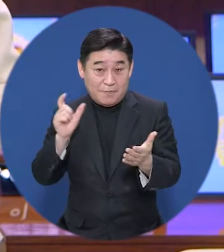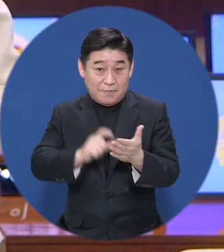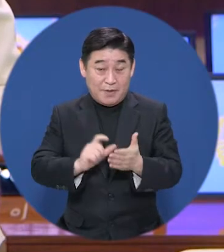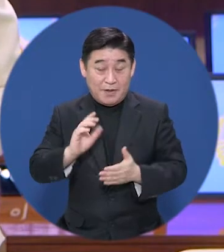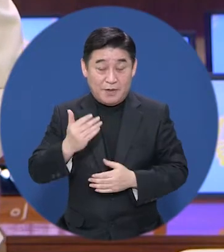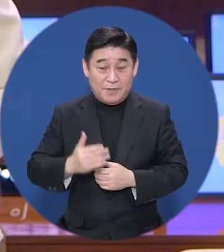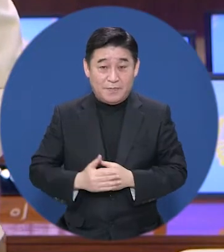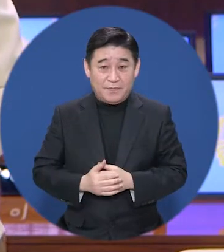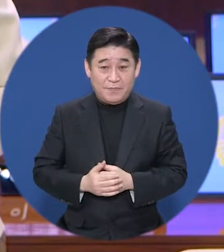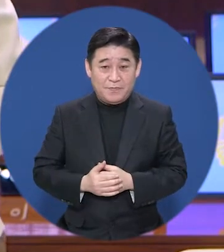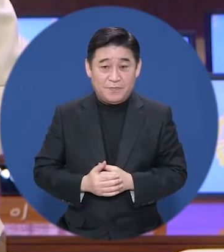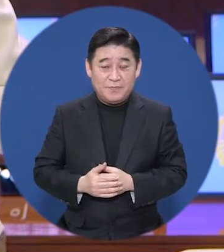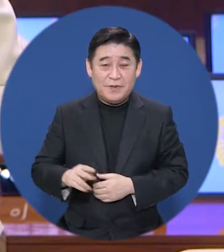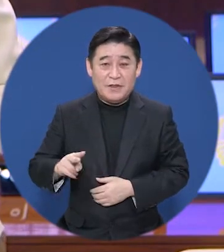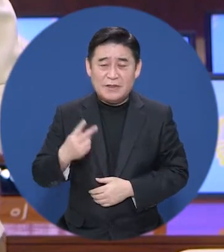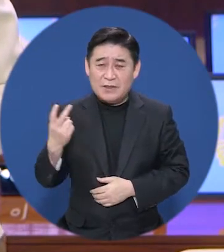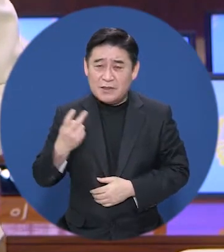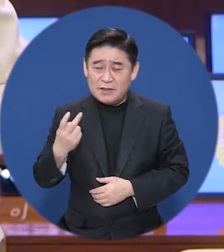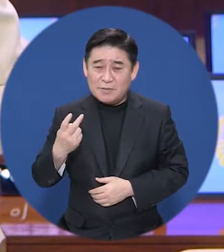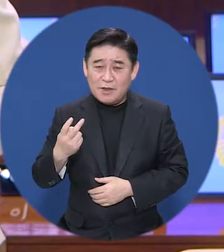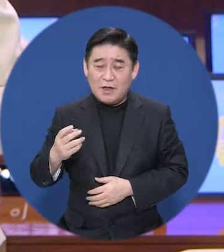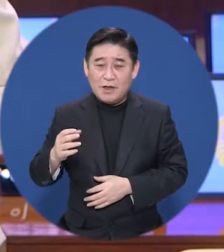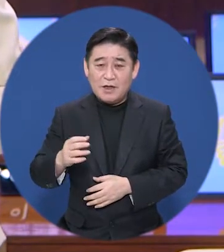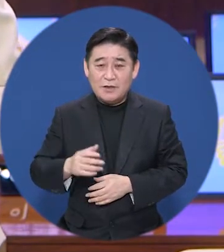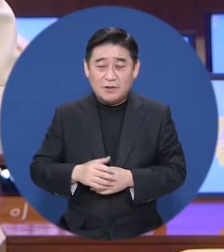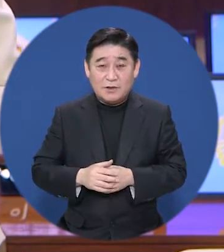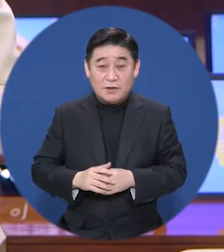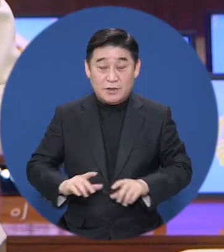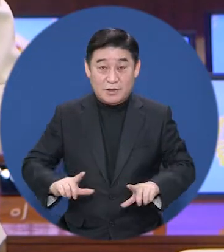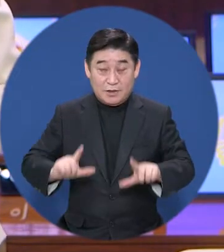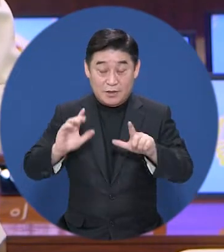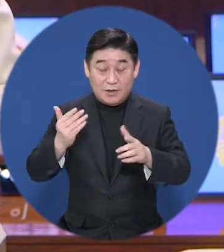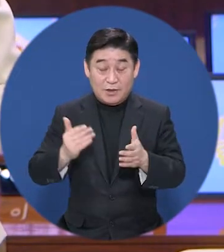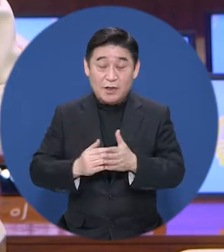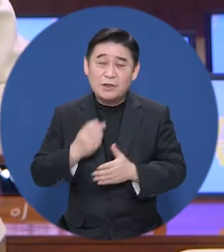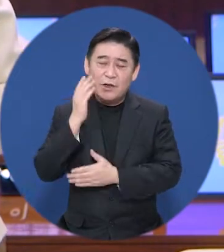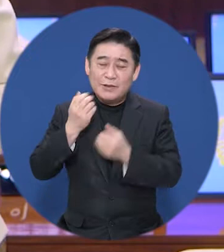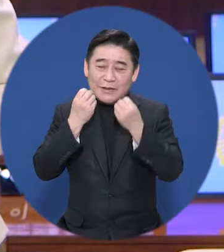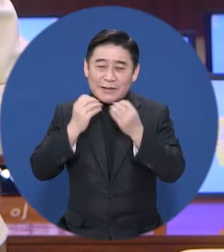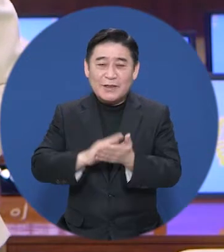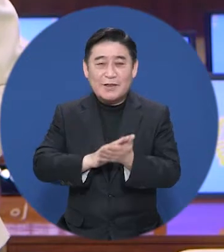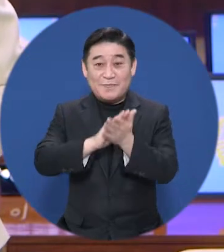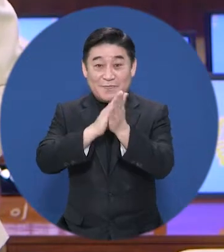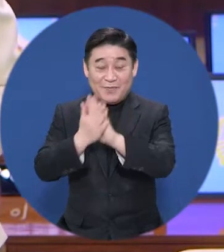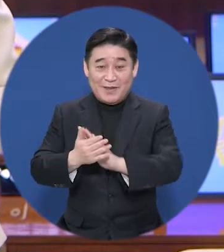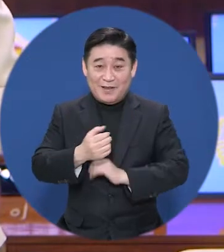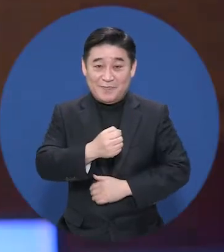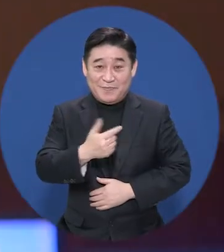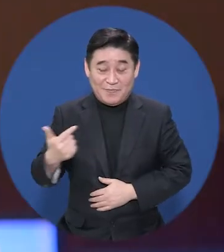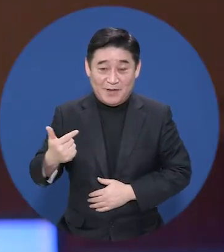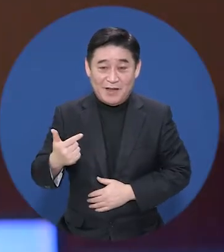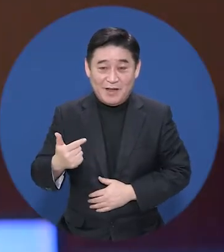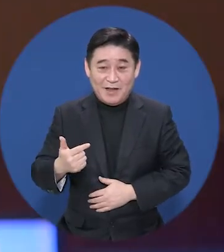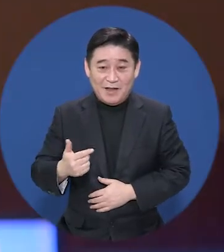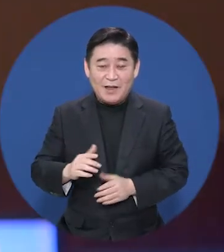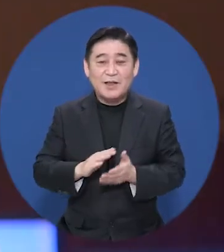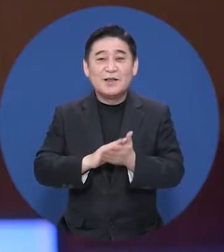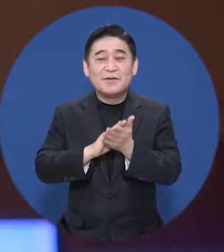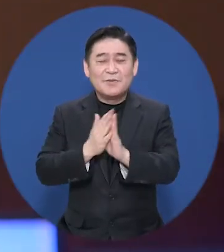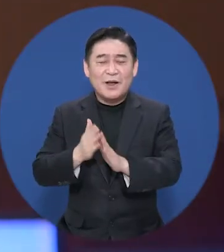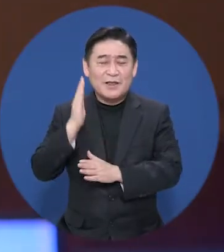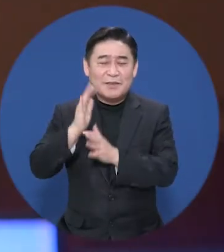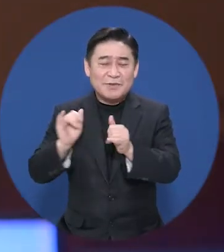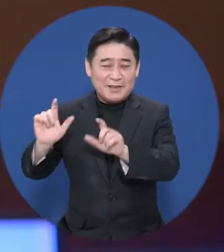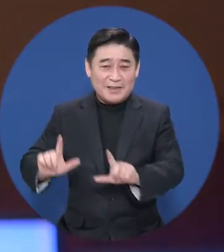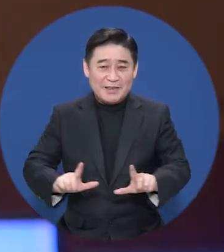명문화된다고도 하는군요. 네, 2020년 경자년을 맞아 이처럼 서울시에도 새롭게 달라지는 것들이 많은데요. 이런 변화가